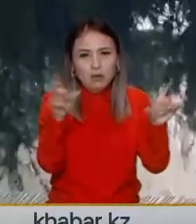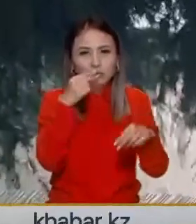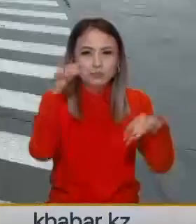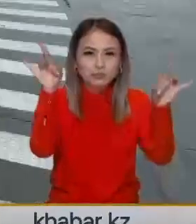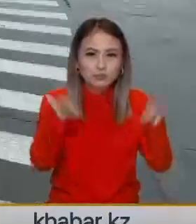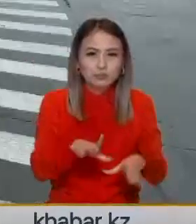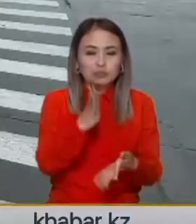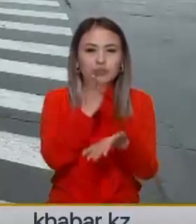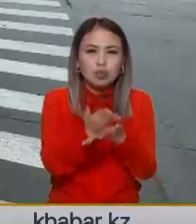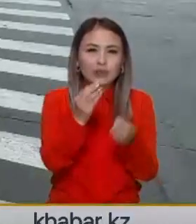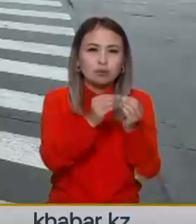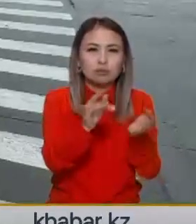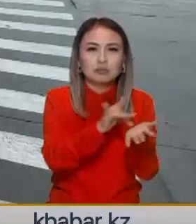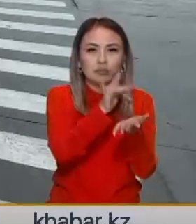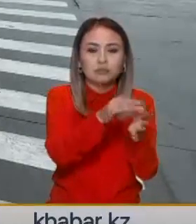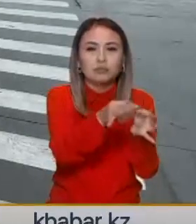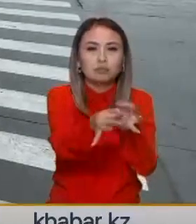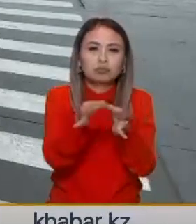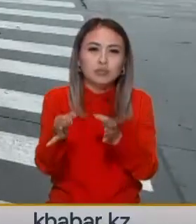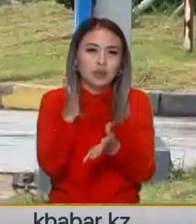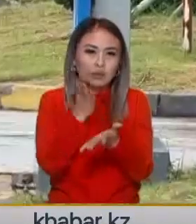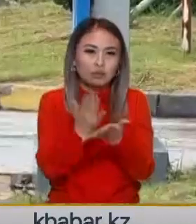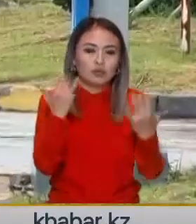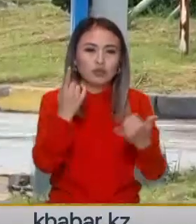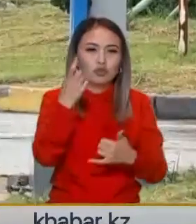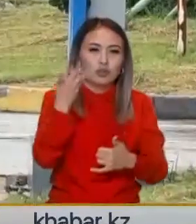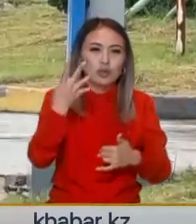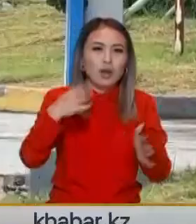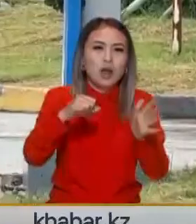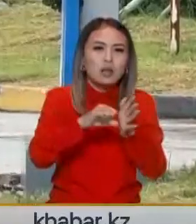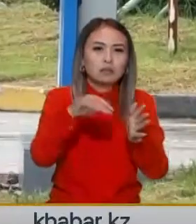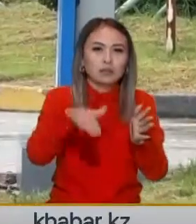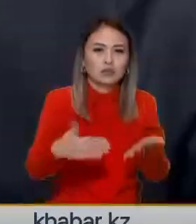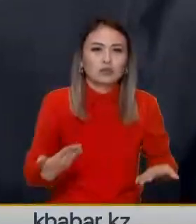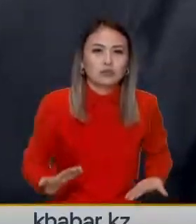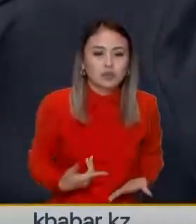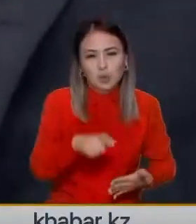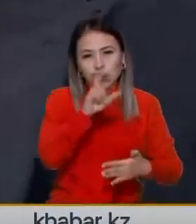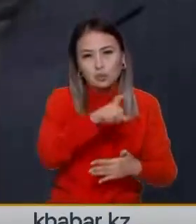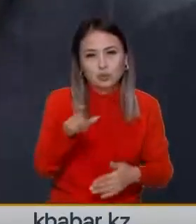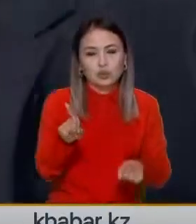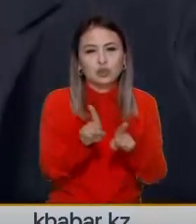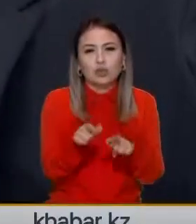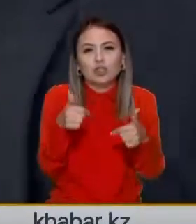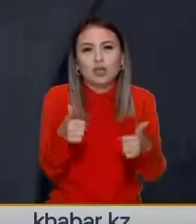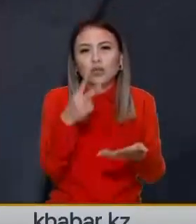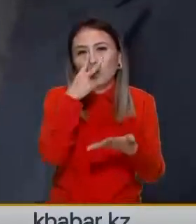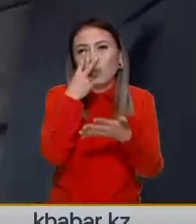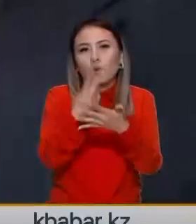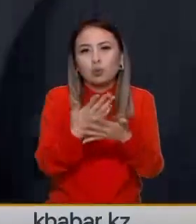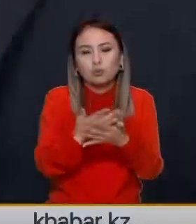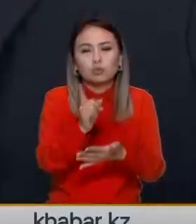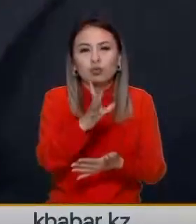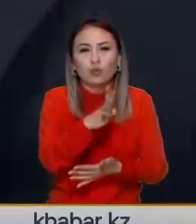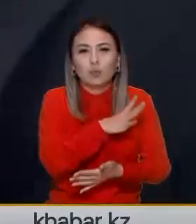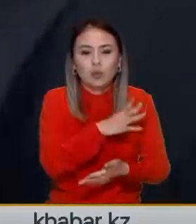жанында 10 шақты елді мекен орналасқан. Бұл ауылдарда 146 мың адам өмір сүріп жатыр. Жақсы көріну үшін